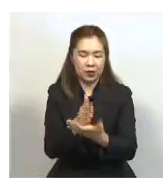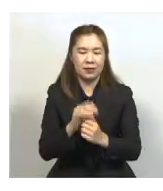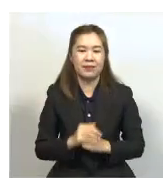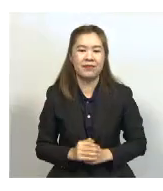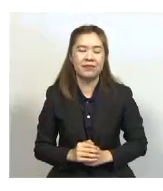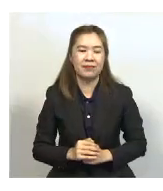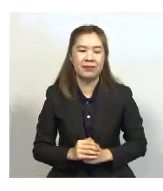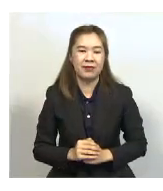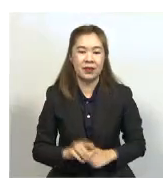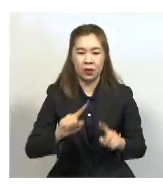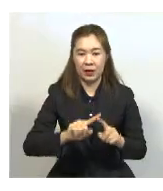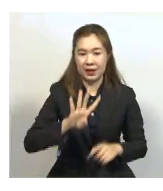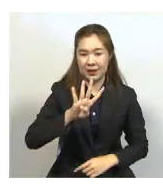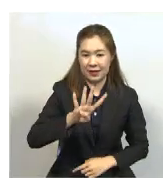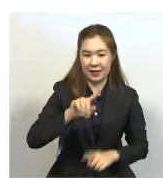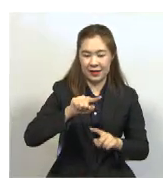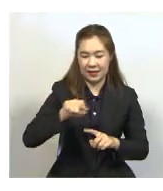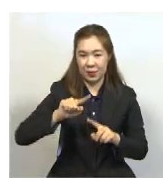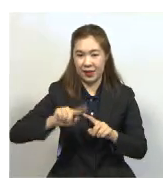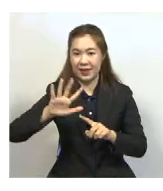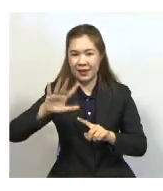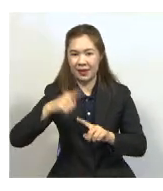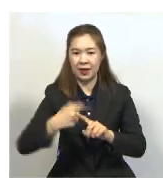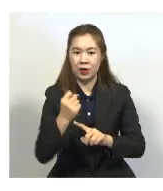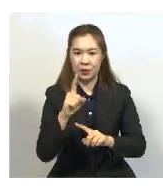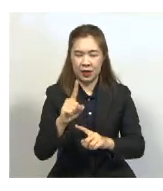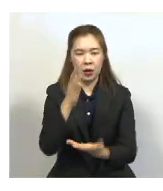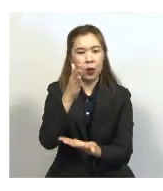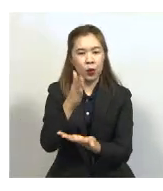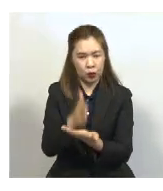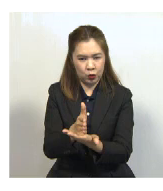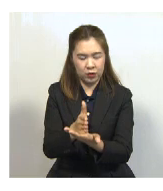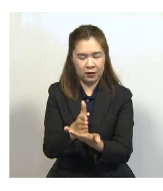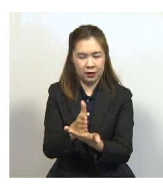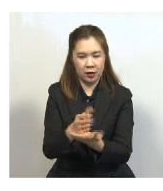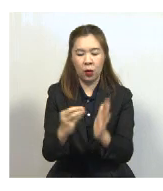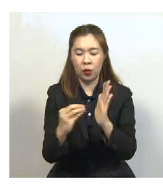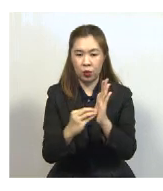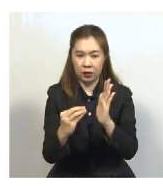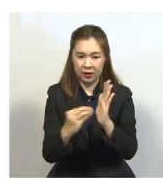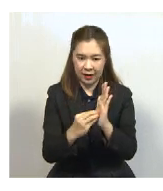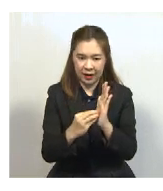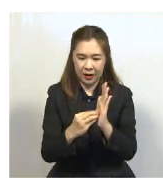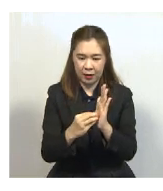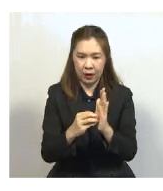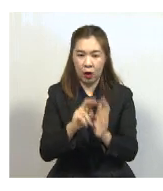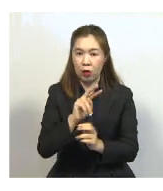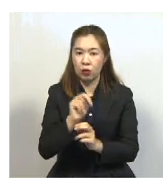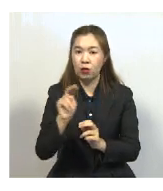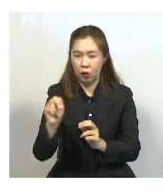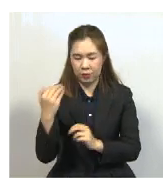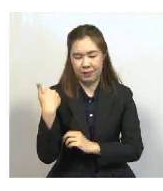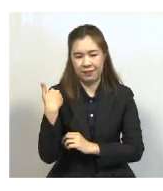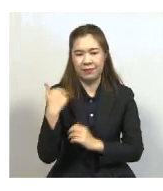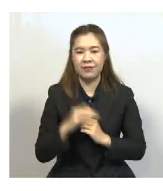นะคะในช่วงของวันหยุดวันที่4และวันที่5พฤศจิกายนจะเป็นวันหยุดของพื้นที่กรุงเทพมหานครและนนทบุรีนะค